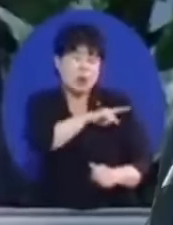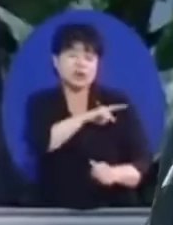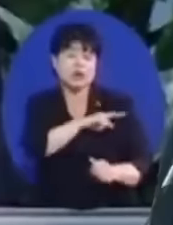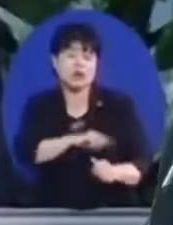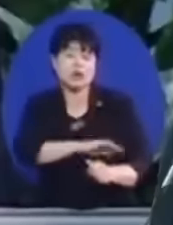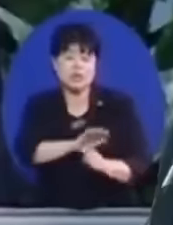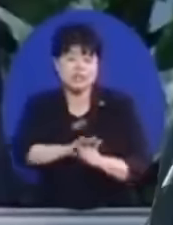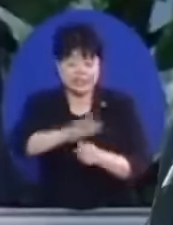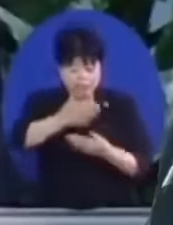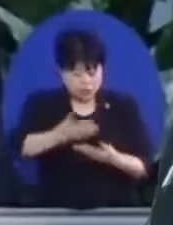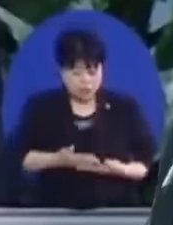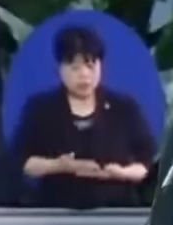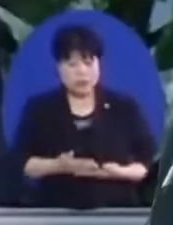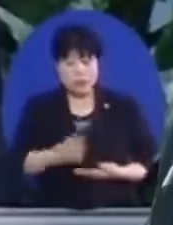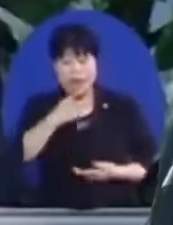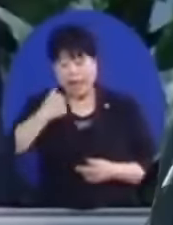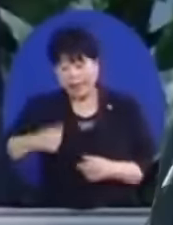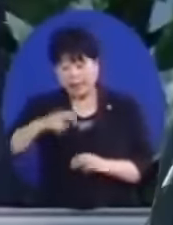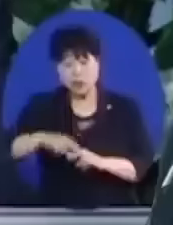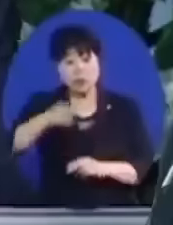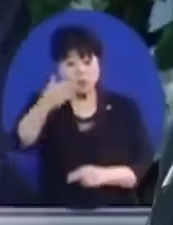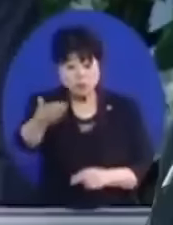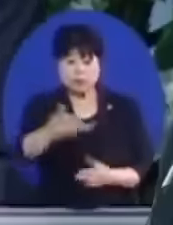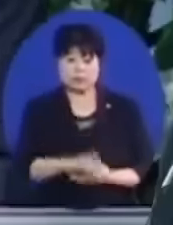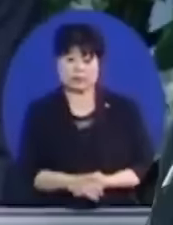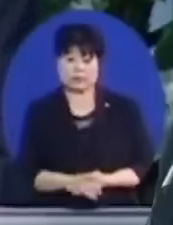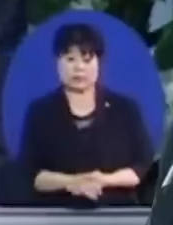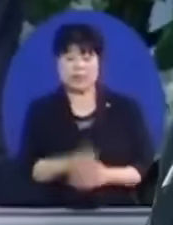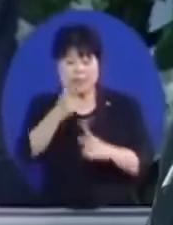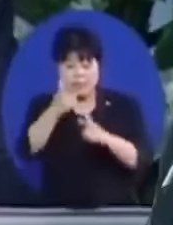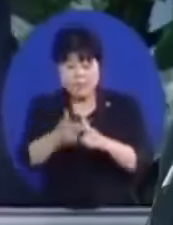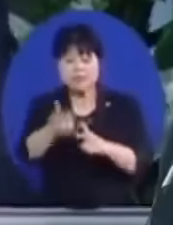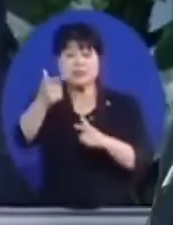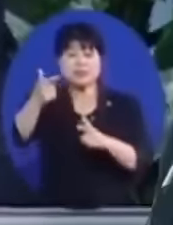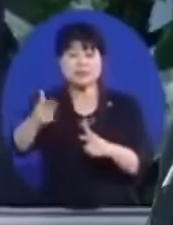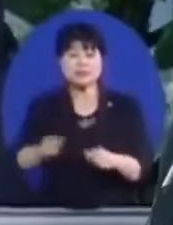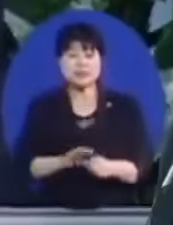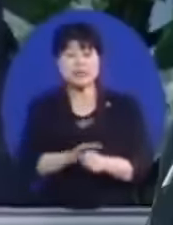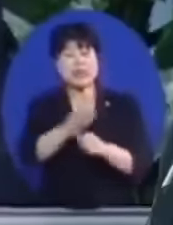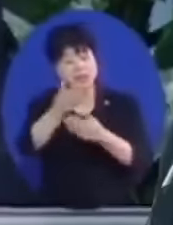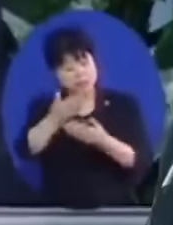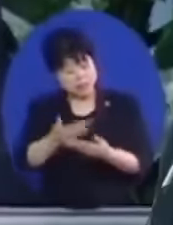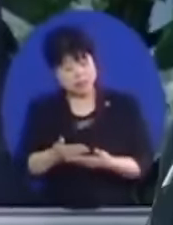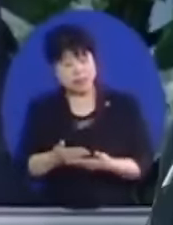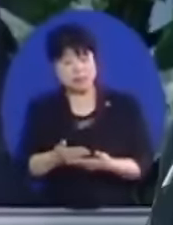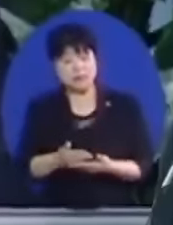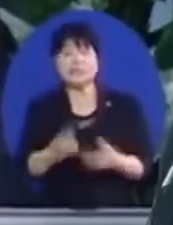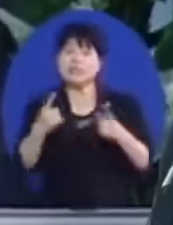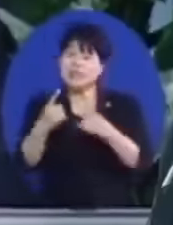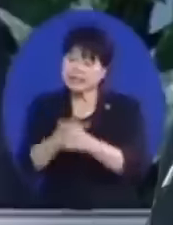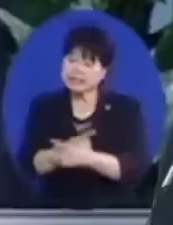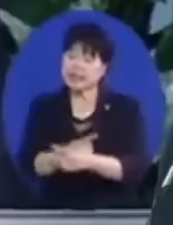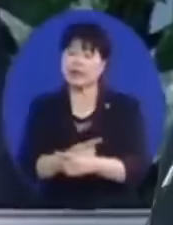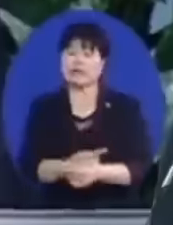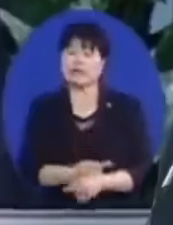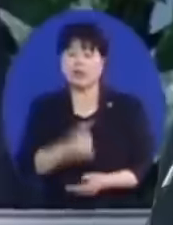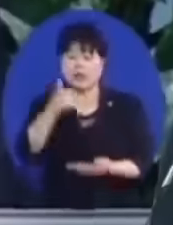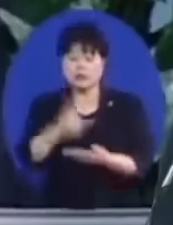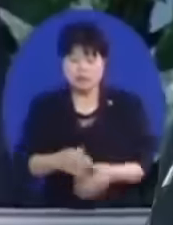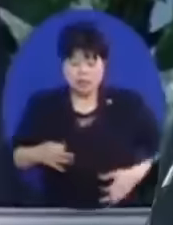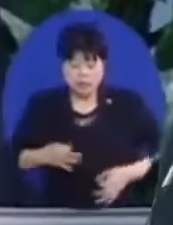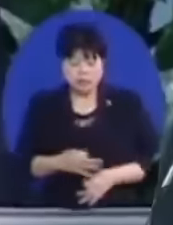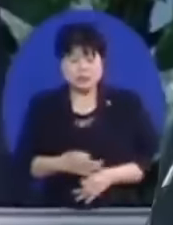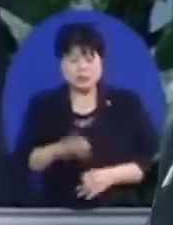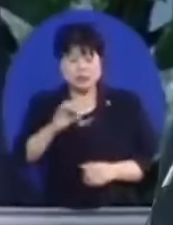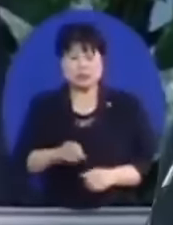우리를 사랑하셔서 독생자를 주셨습니다. 예수님은 우리를 사랑하셔서 우리를 대신하여 죄와 불의